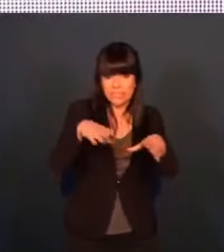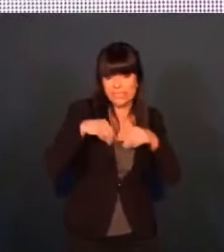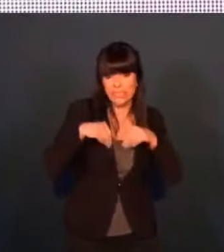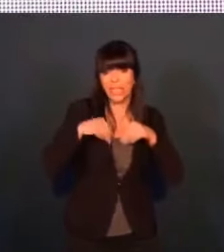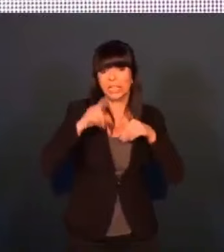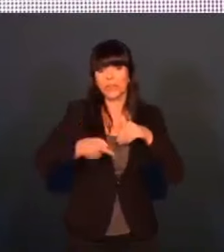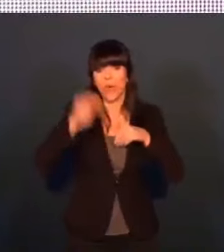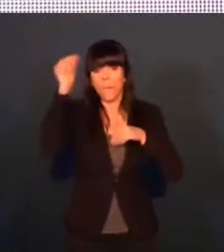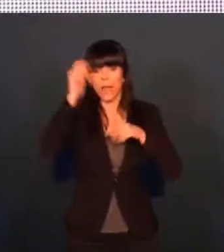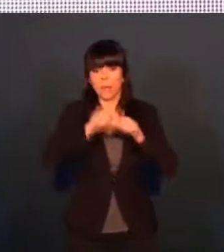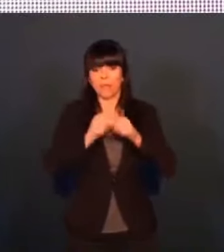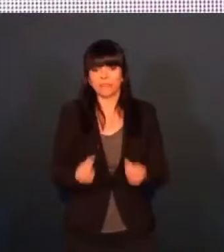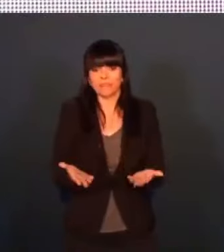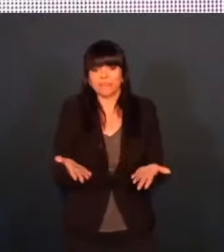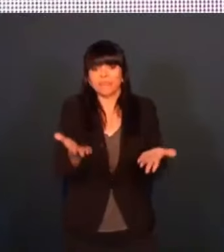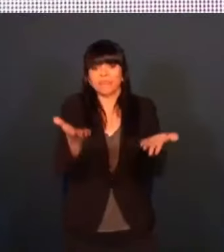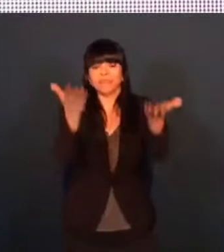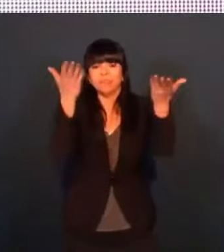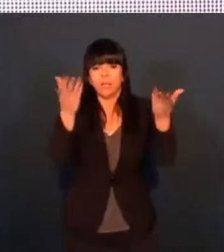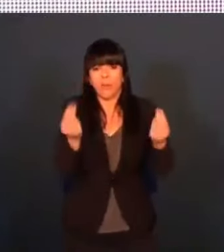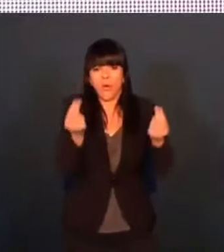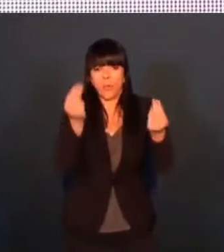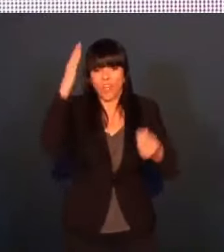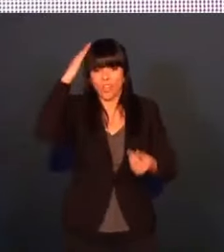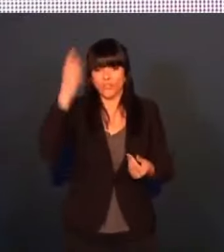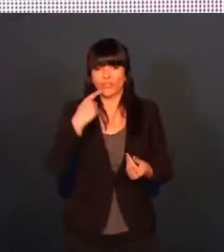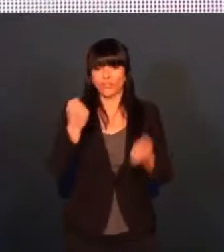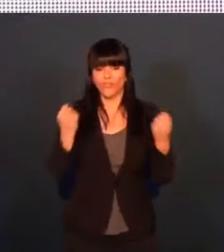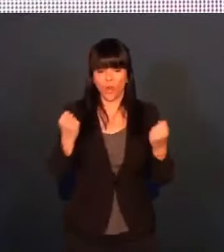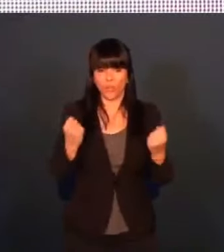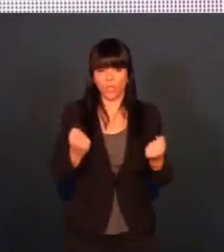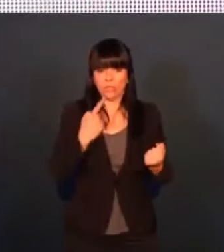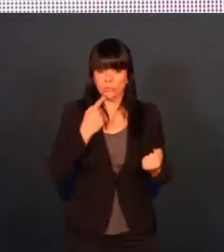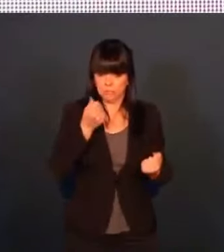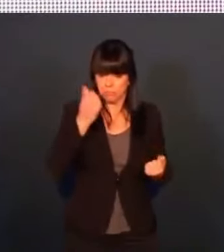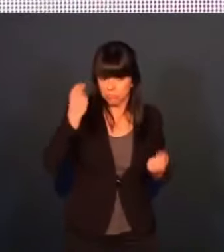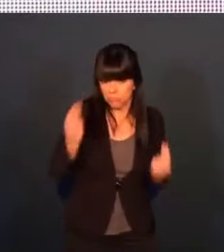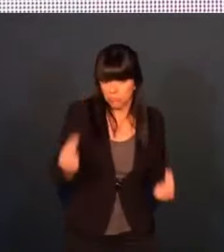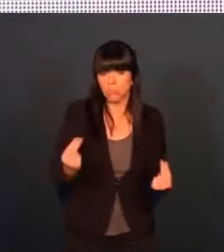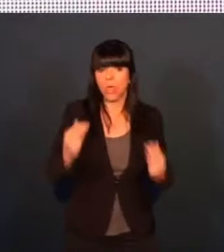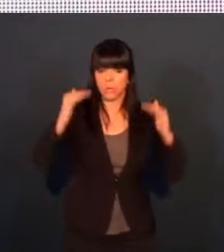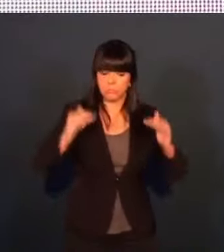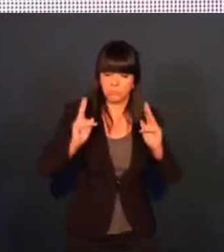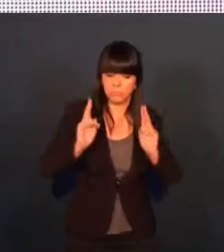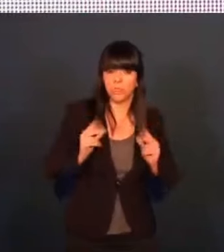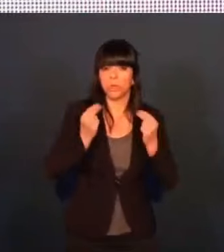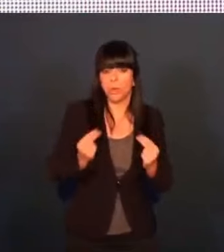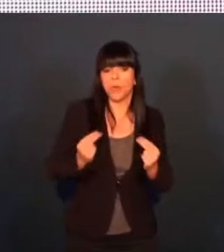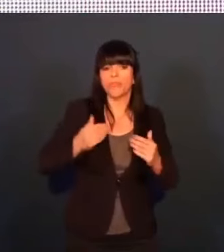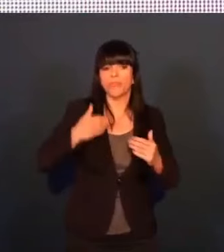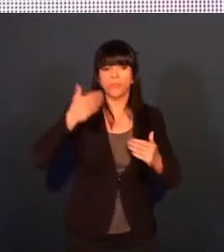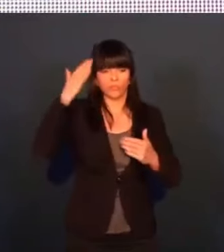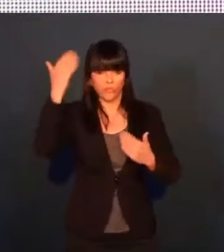направим България една по-добра държава за живот. С по-високи доходи, по-ниско неравенство, справедливост за